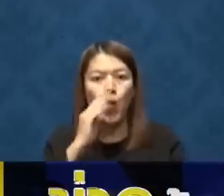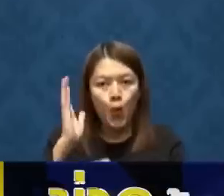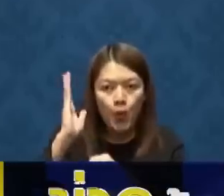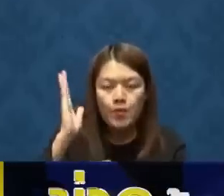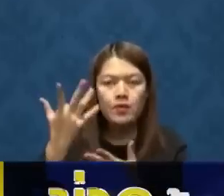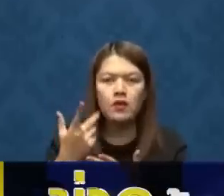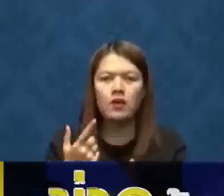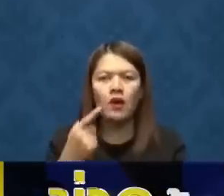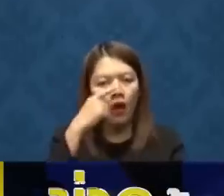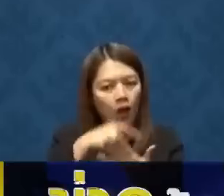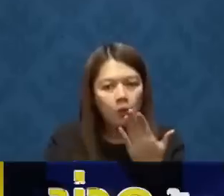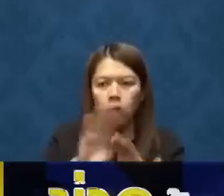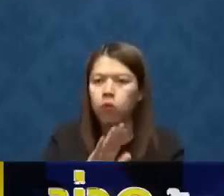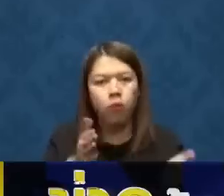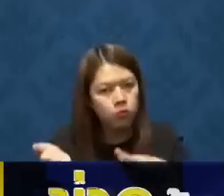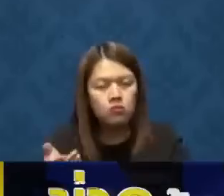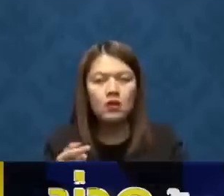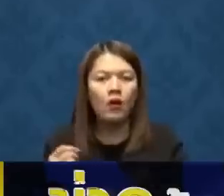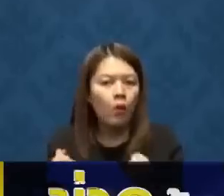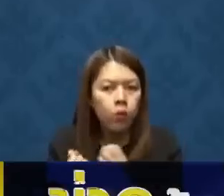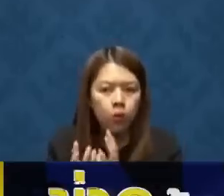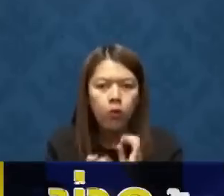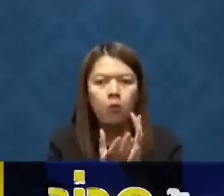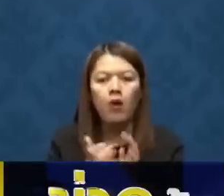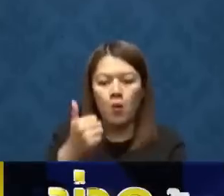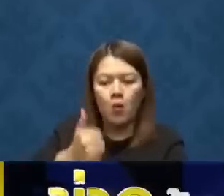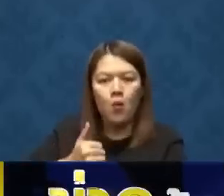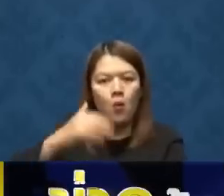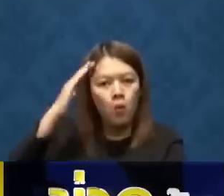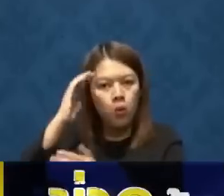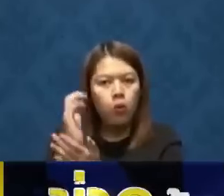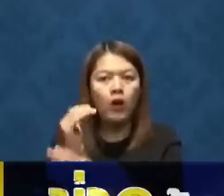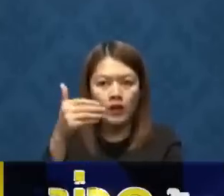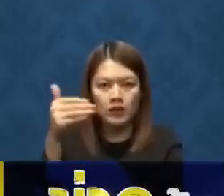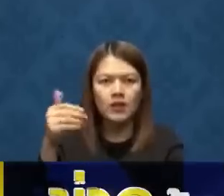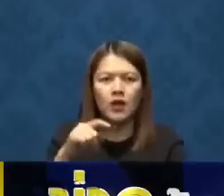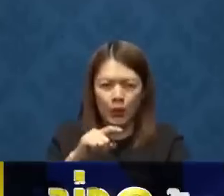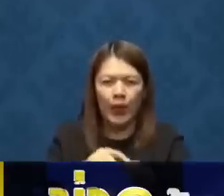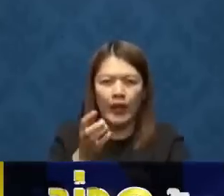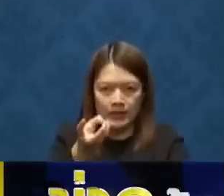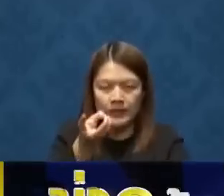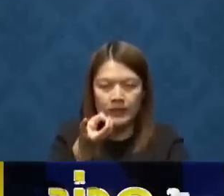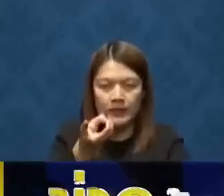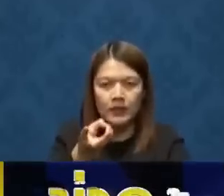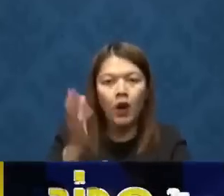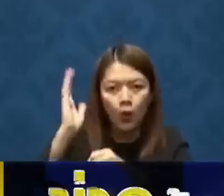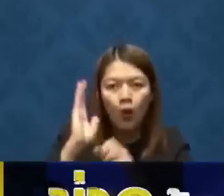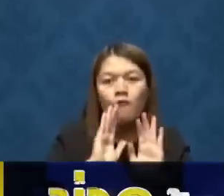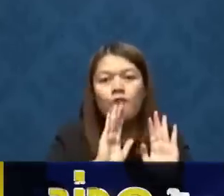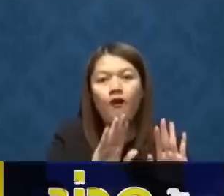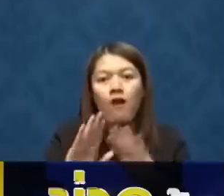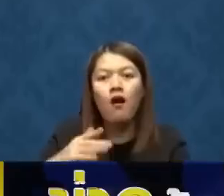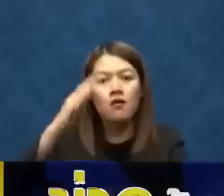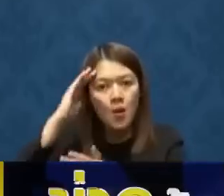ารีบถอนชื่อออกเพราะว่าผมเนี่ยจะแฉว่าทำไมสำนักงานตำรวจแห่งชาติและทำไมรัฐบาลของพลเอกประยุทธ์ถึง